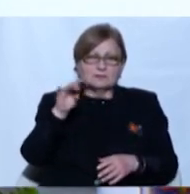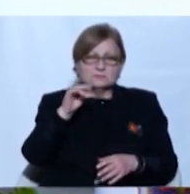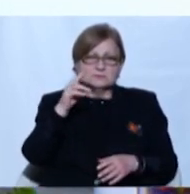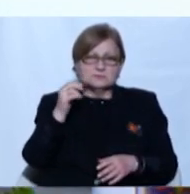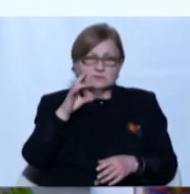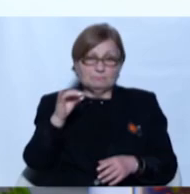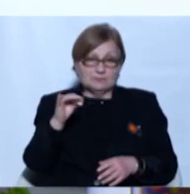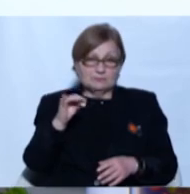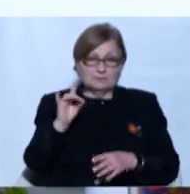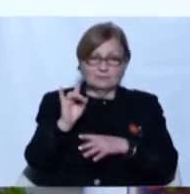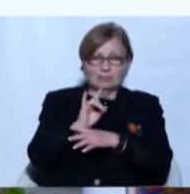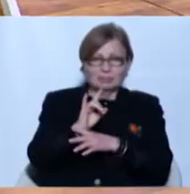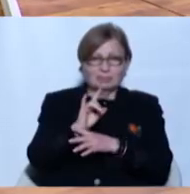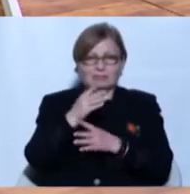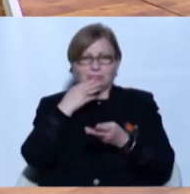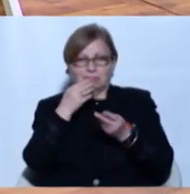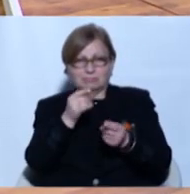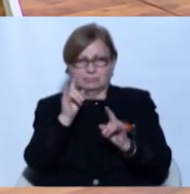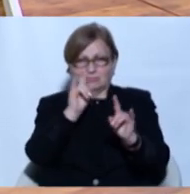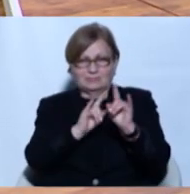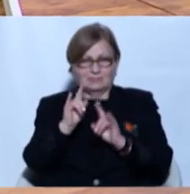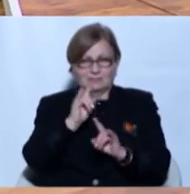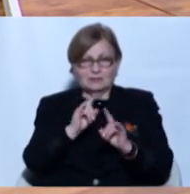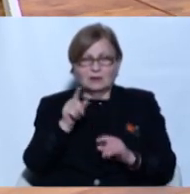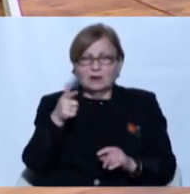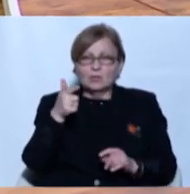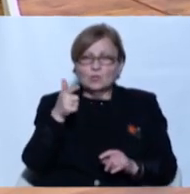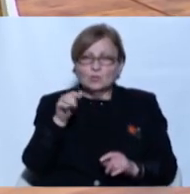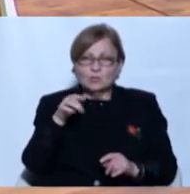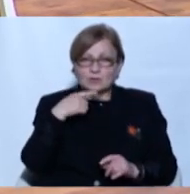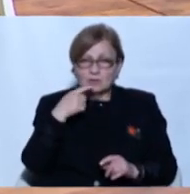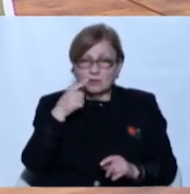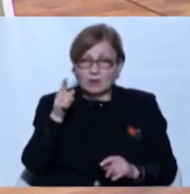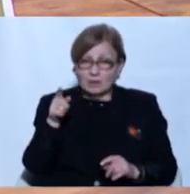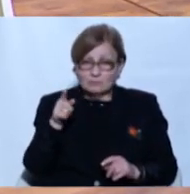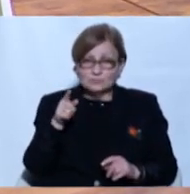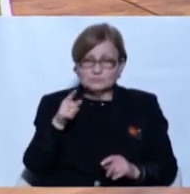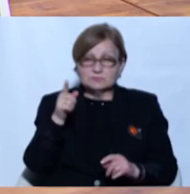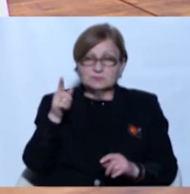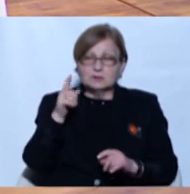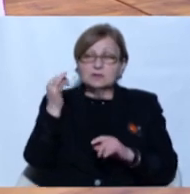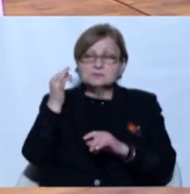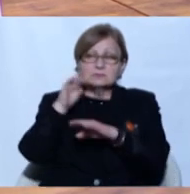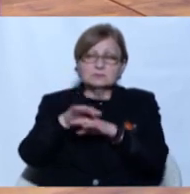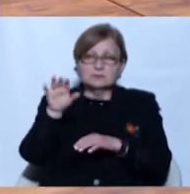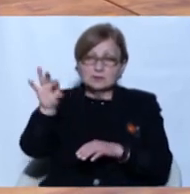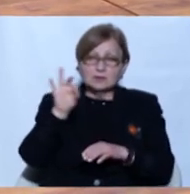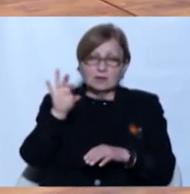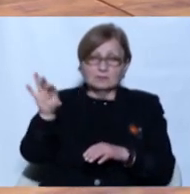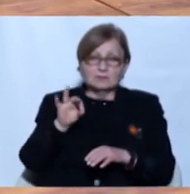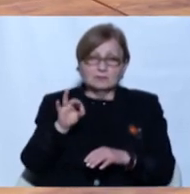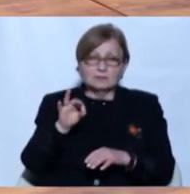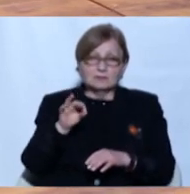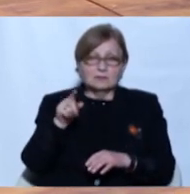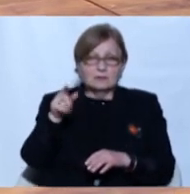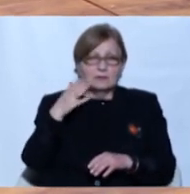თქვა მლიქნალური და მაამებლური. მართლის პრინციპი გურამიშვილი ამბობს, რასაც გურამიშვილი ისტორიულ ფაქტებს იღებს, მაგრამ ეს არ არის მისი